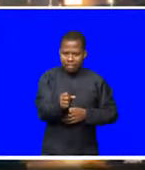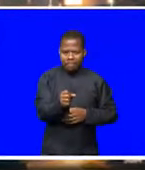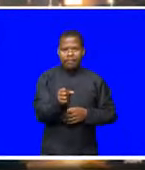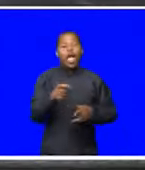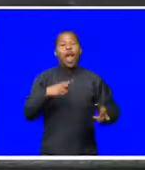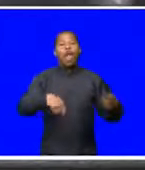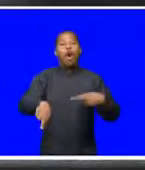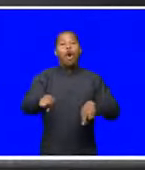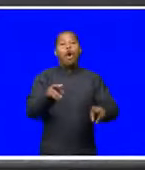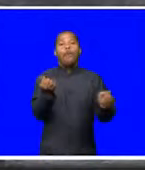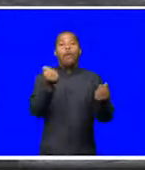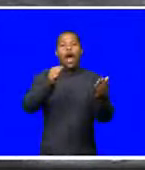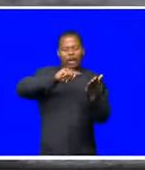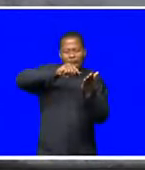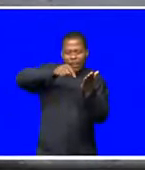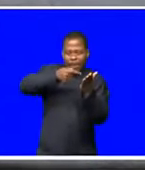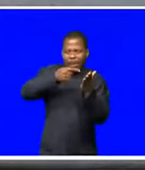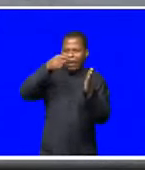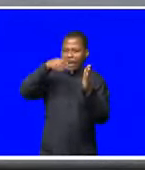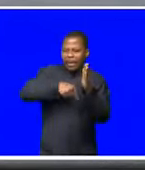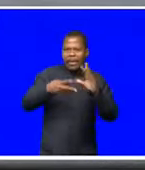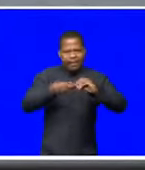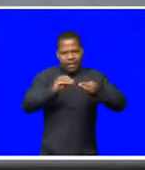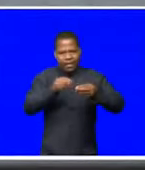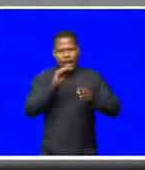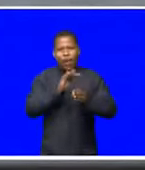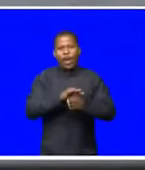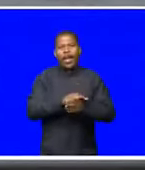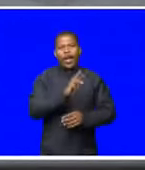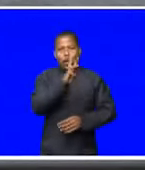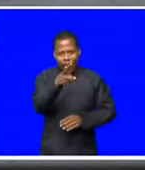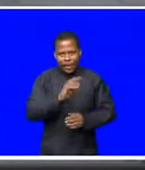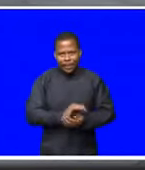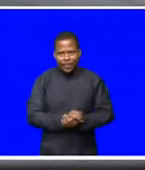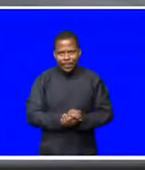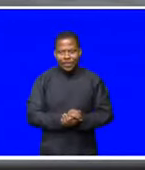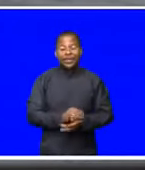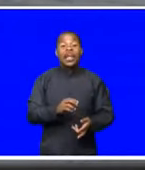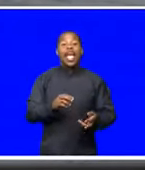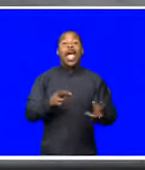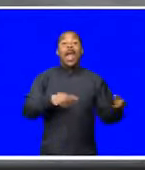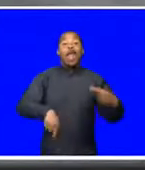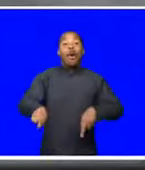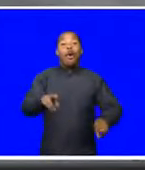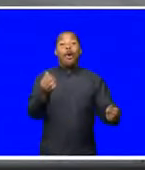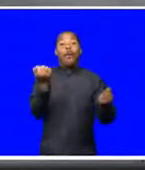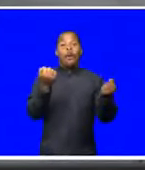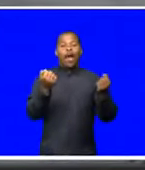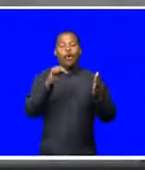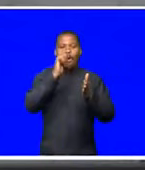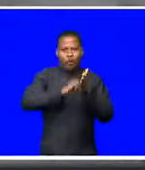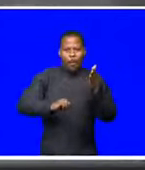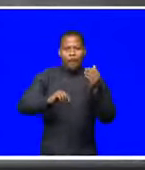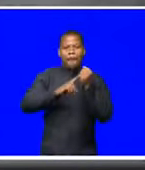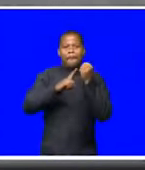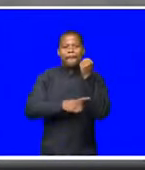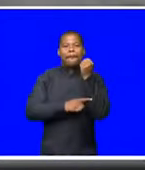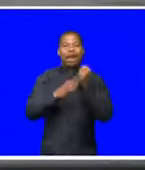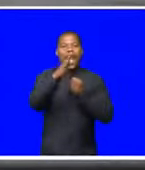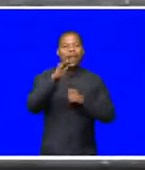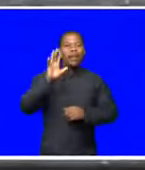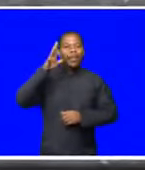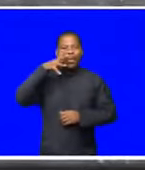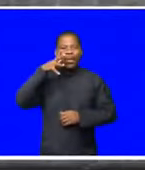lomsebenzi Kungilapho kusengakapheli kuphesha kuthi igosi ema-potholes emgwaqweni losuke embabane uyemhlambanyathi sekuvele ama-potholes